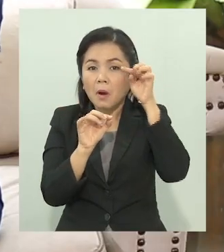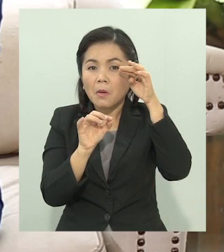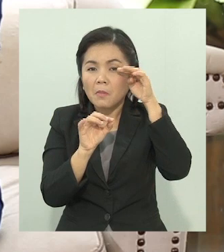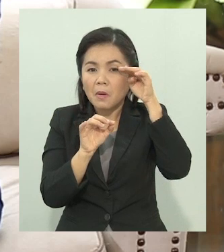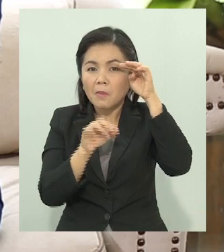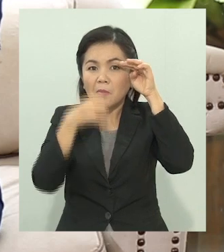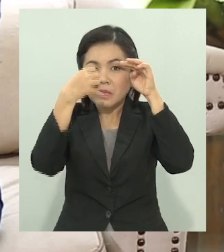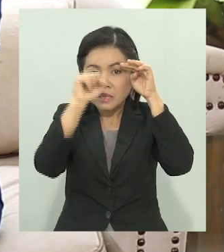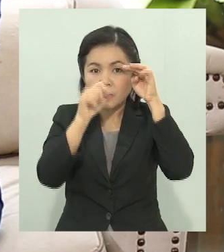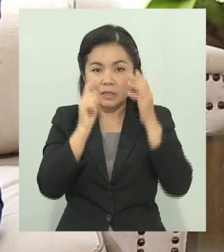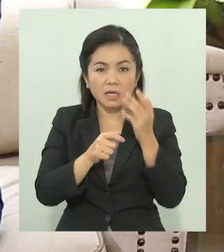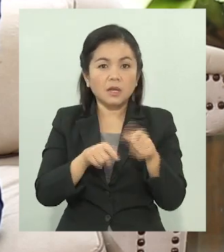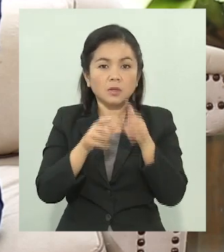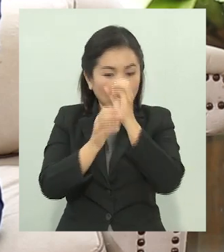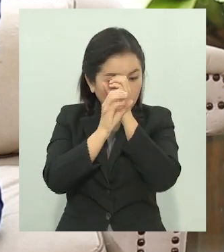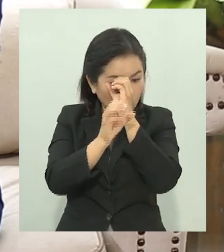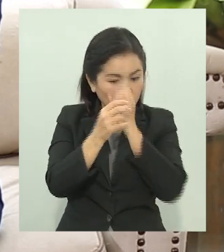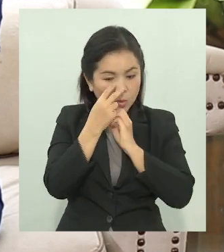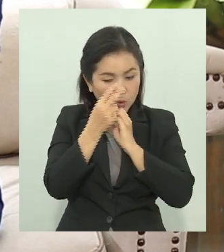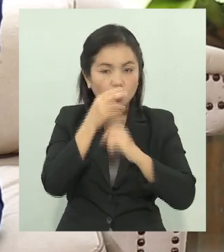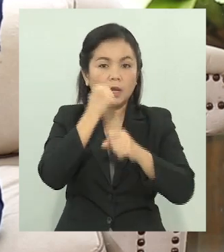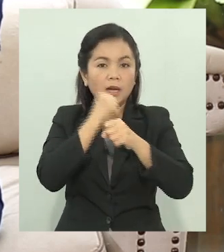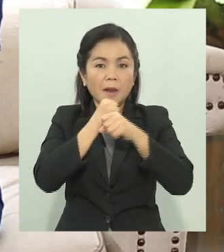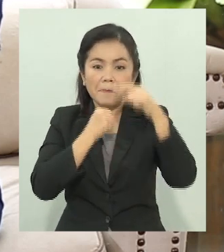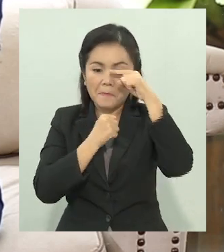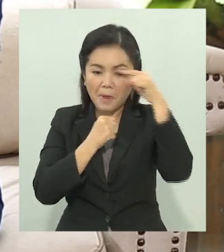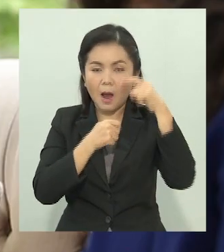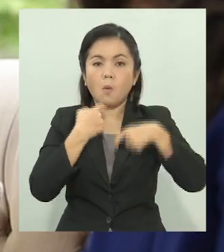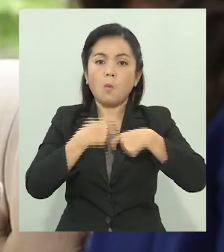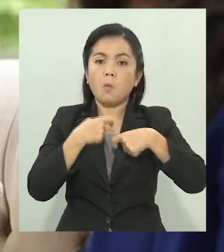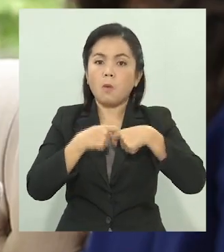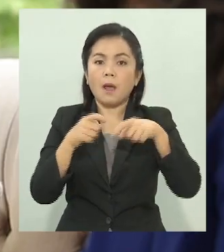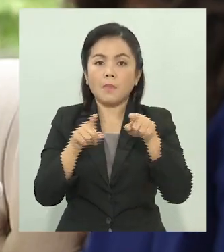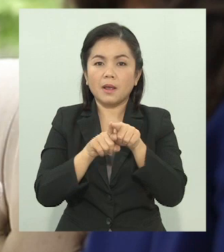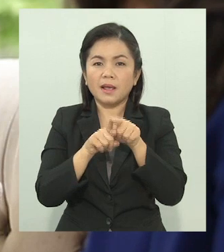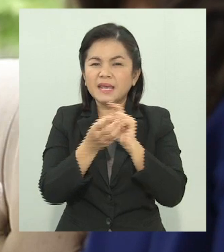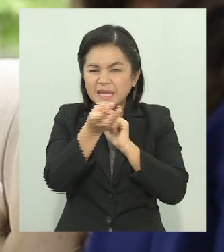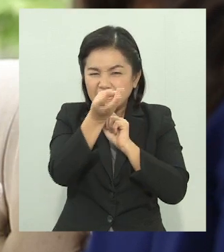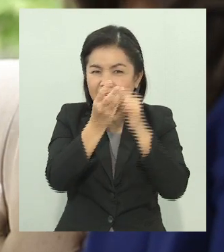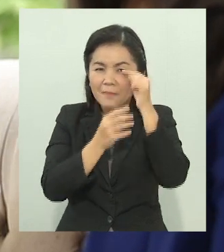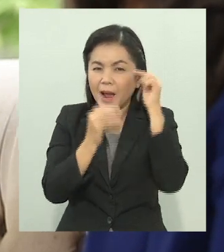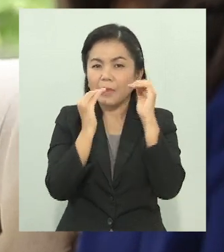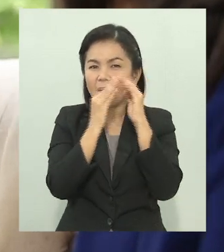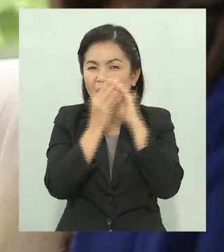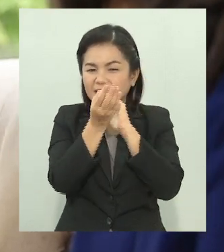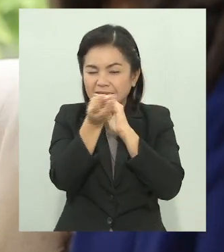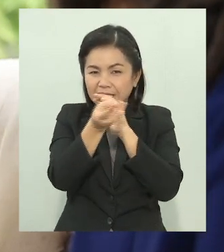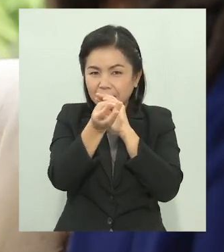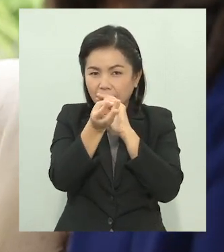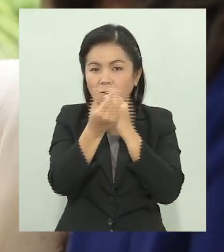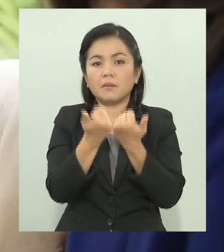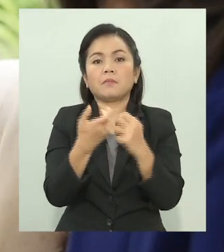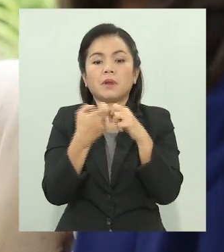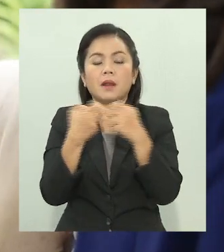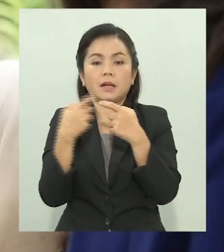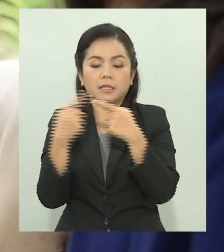องใช้แว่นขยายในการดูด้วยซ้ำ ค่ะ นะครับเพราะฉะนั้นผ่านไปเสี้ยวมิลคือด้านในเนี่ยก็อาจจะไปบ